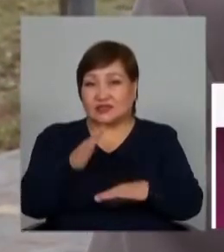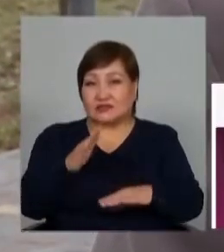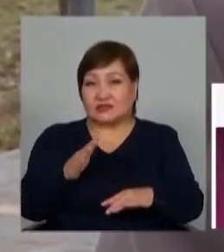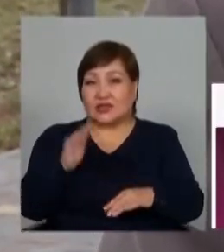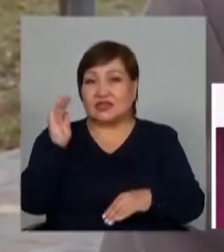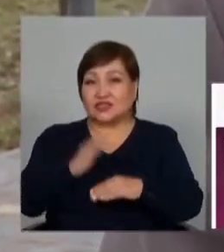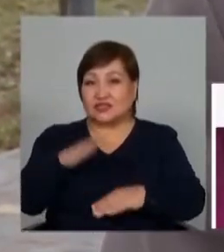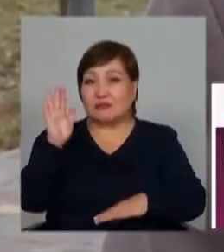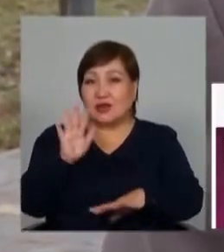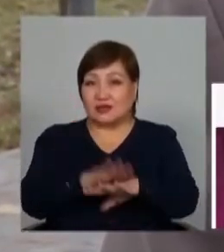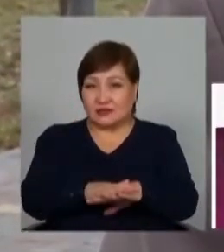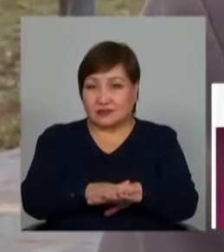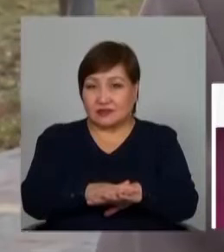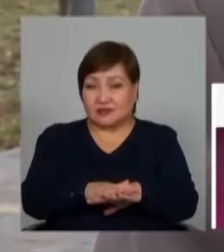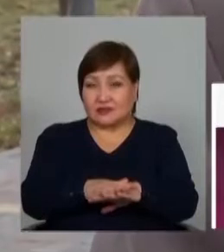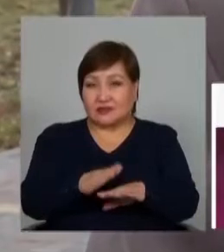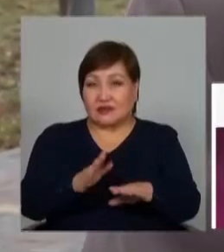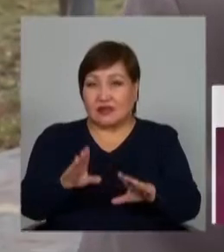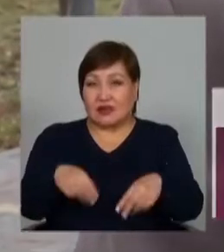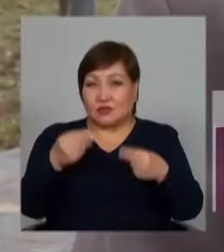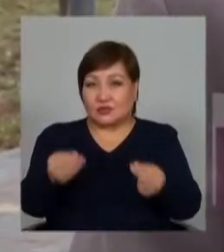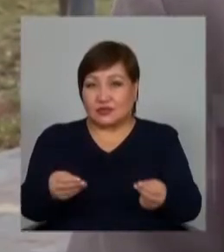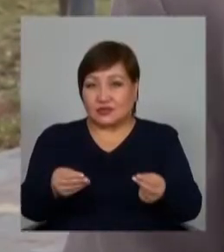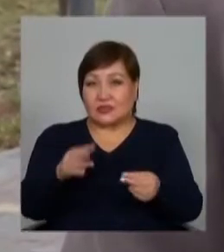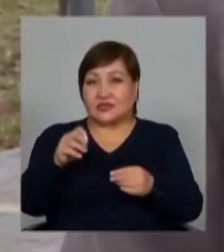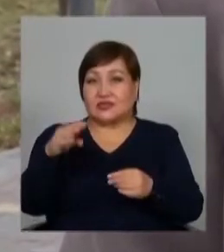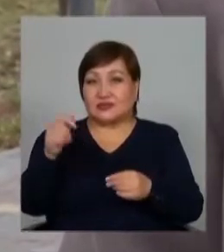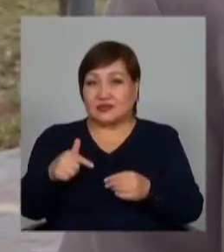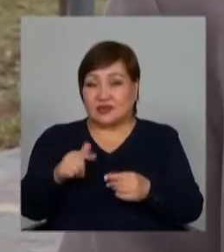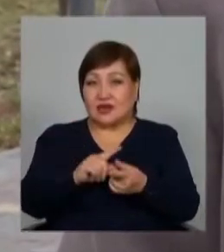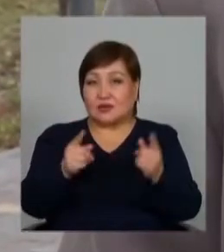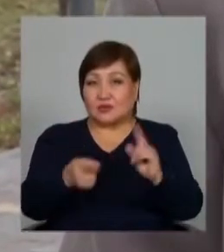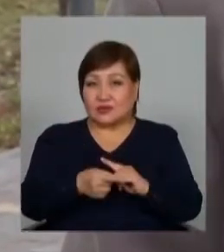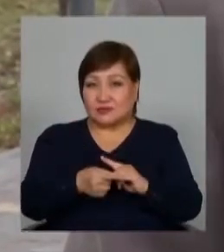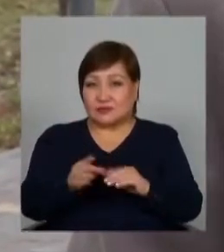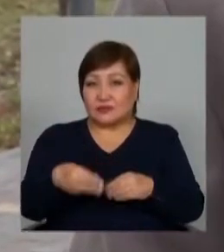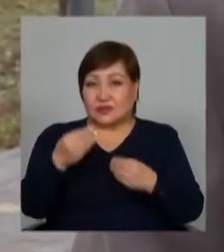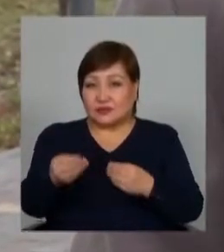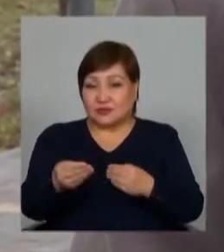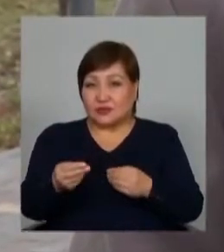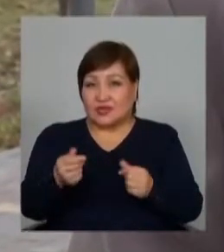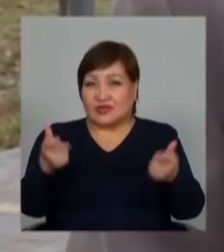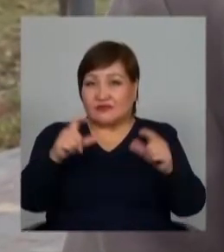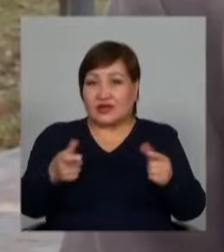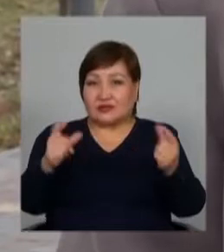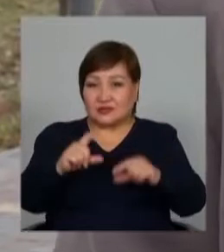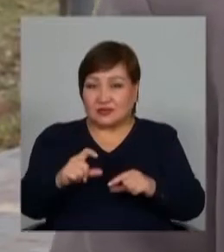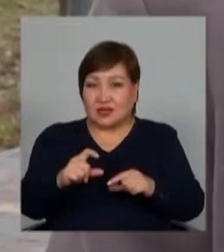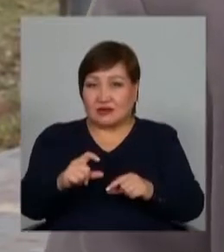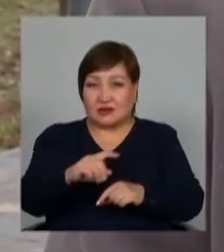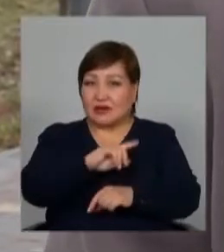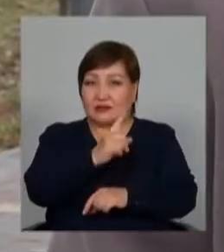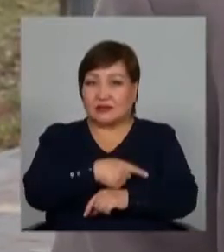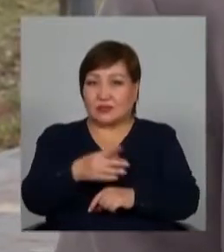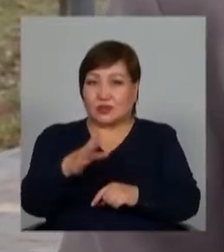центр орталыққа, банкке апарып өткізіп, теңгеге ауыстырып келеміз. Сонда инфляцияның қатты болғаны, жаңағы